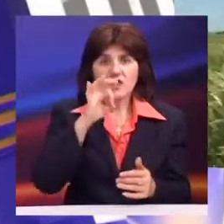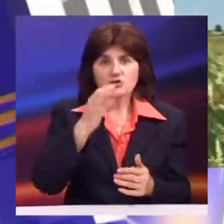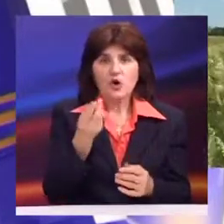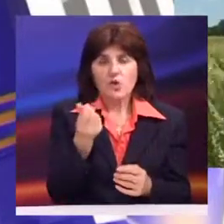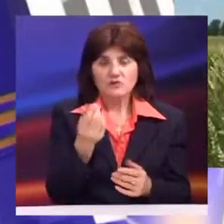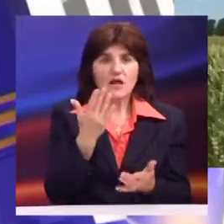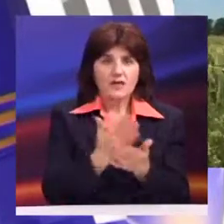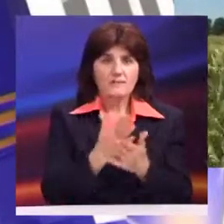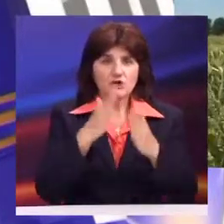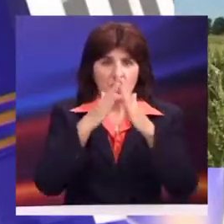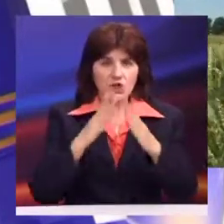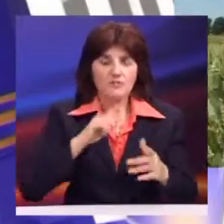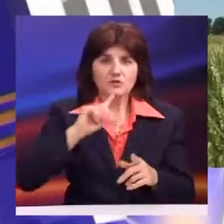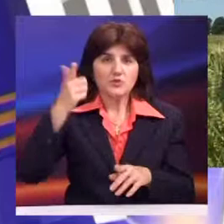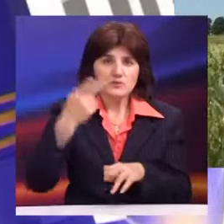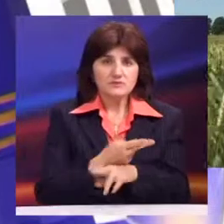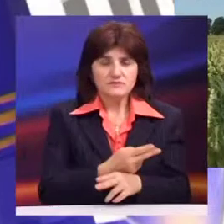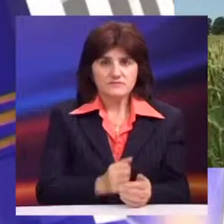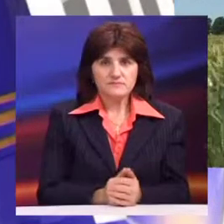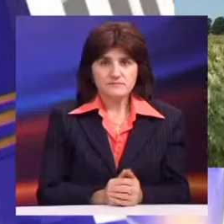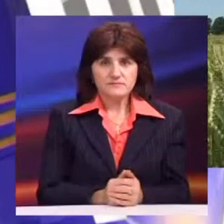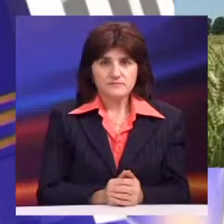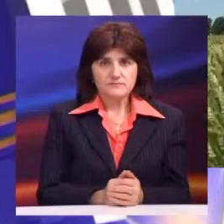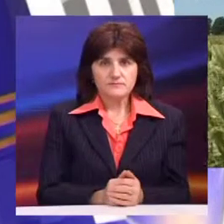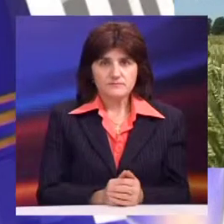daće tržište, kako domaće, tako i strano.